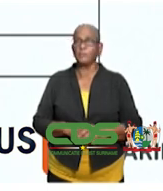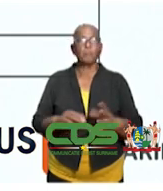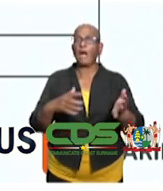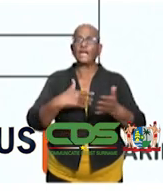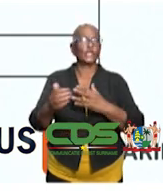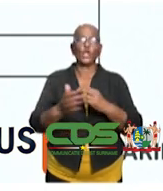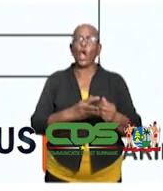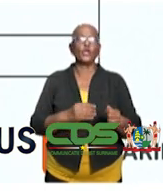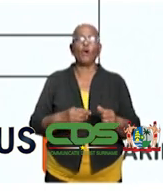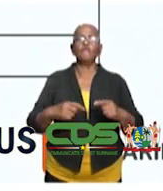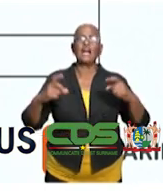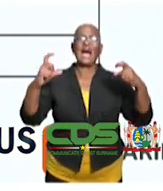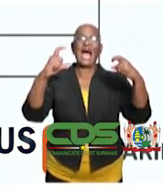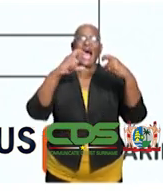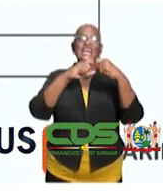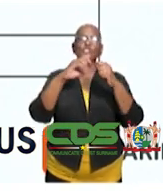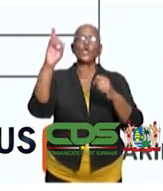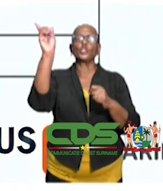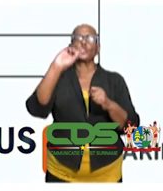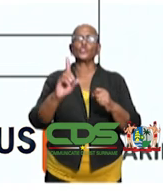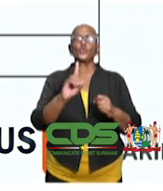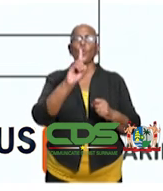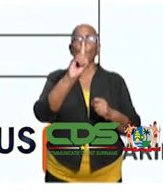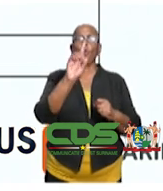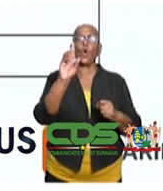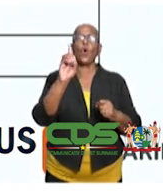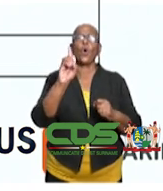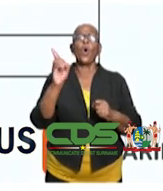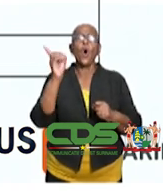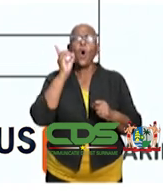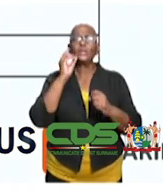aansluiting. Die zijn LS-aansluiting.